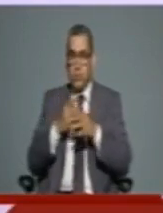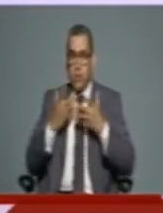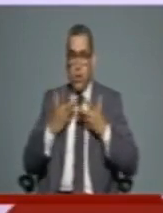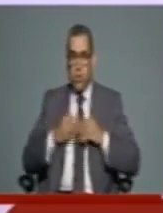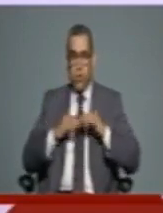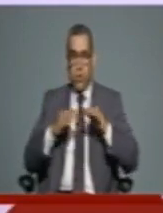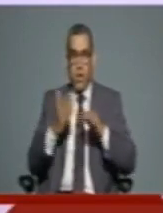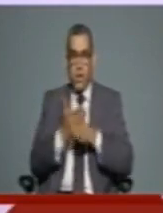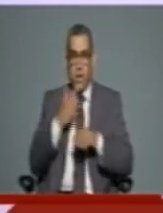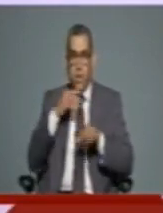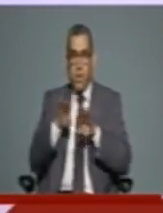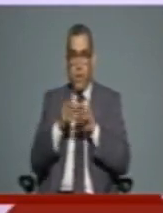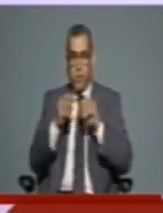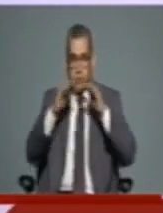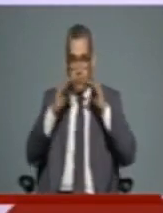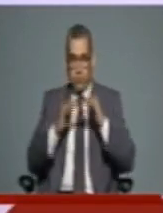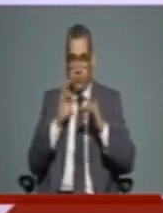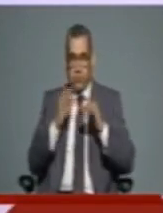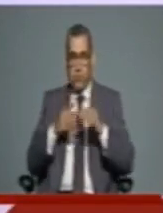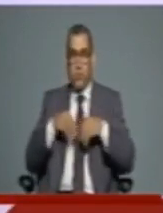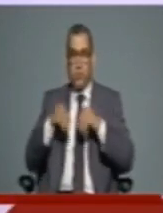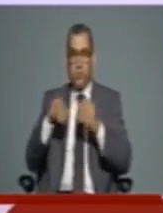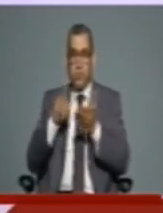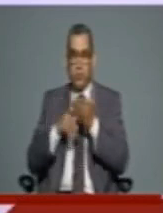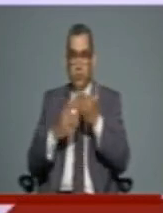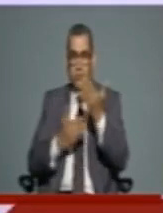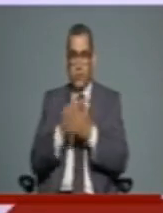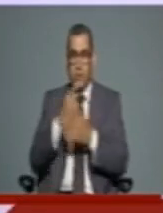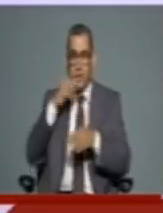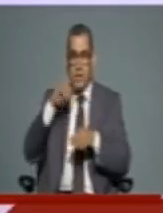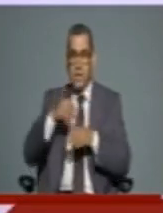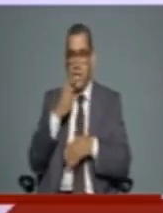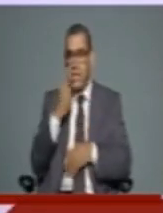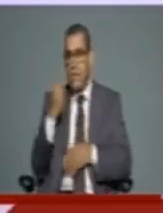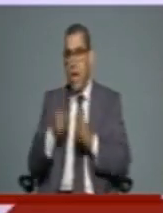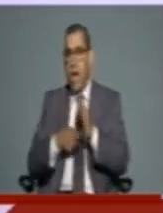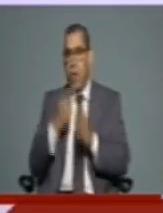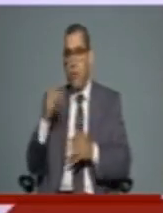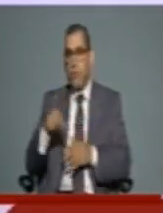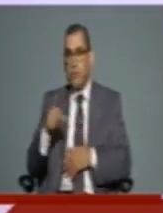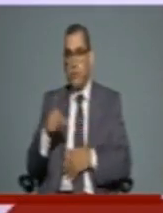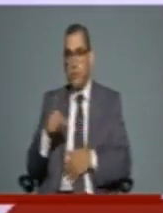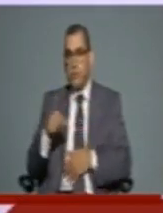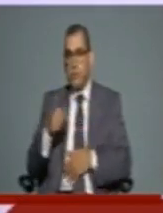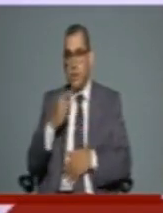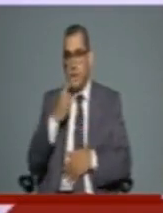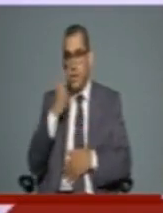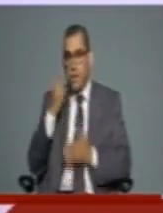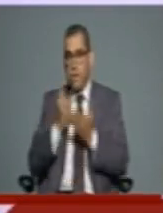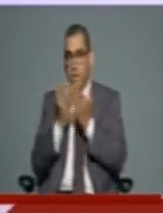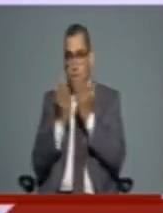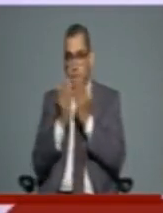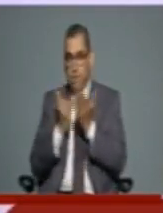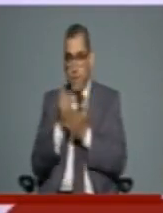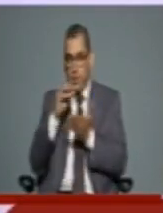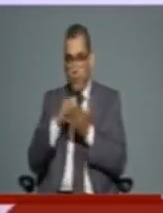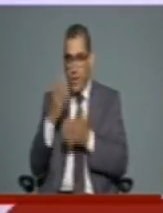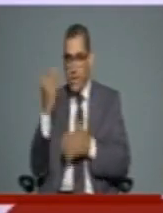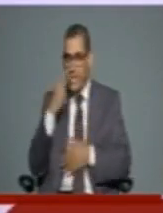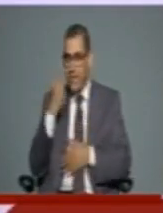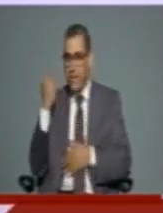القمح، وده كان حصل في اول العام الماضي في العام الدراسي الماضي، عشان كان